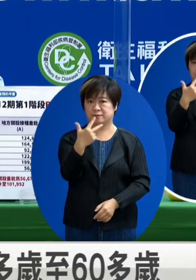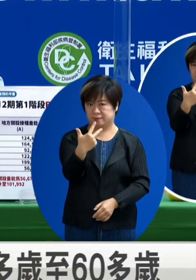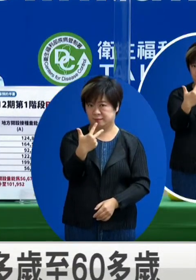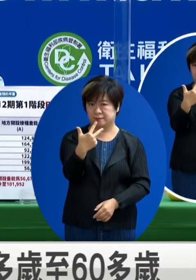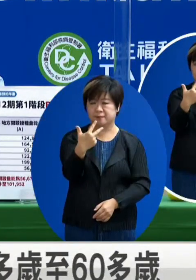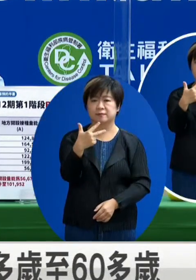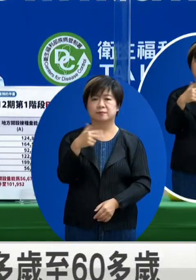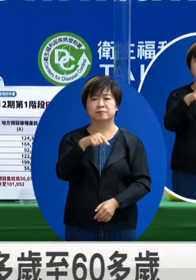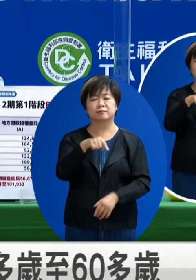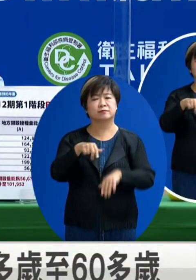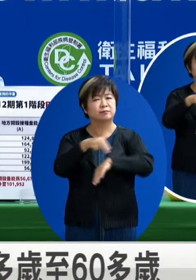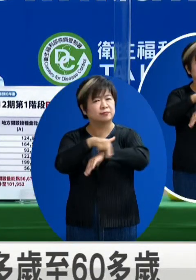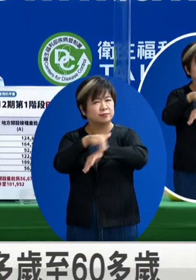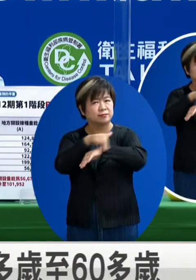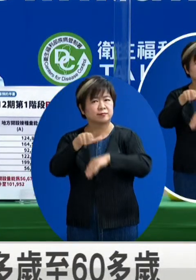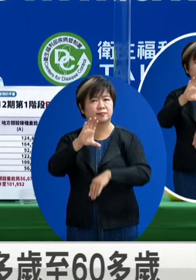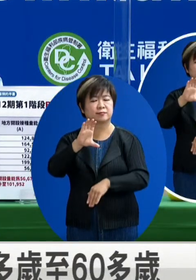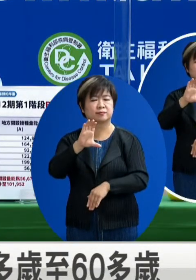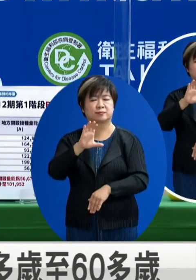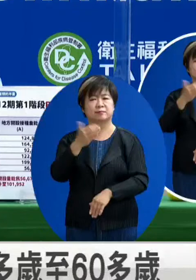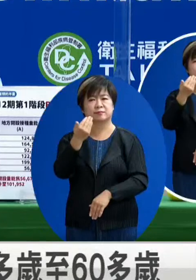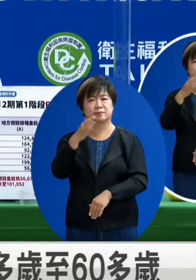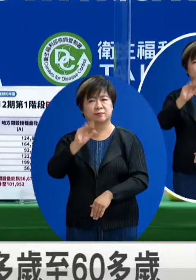108,497位，那他规划出了